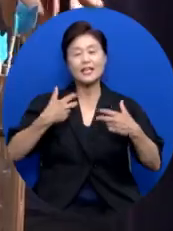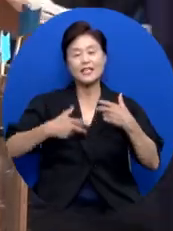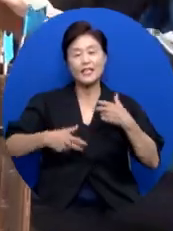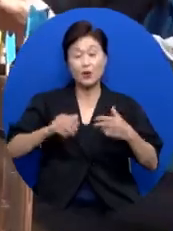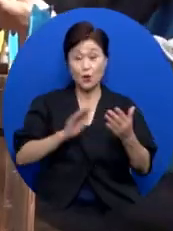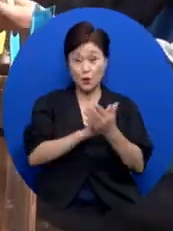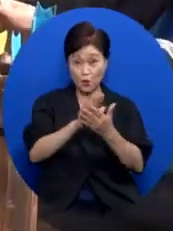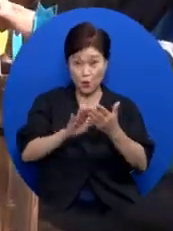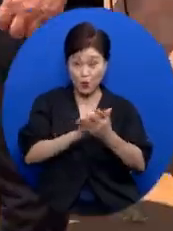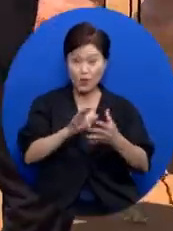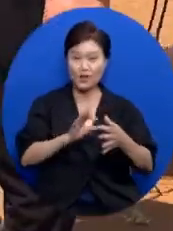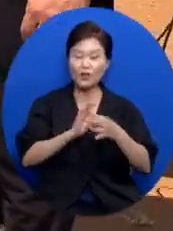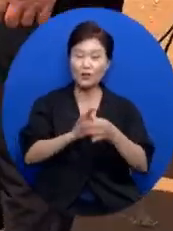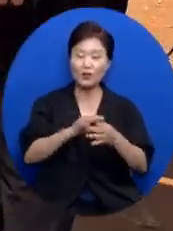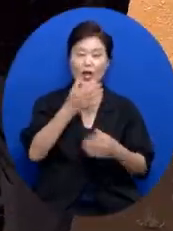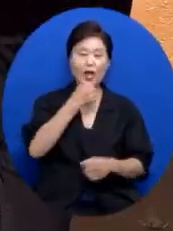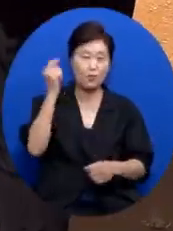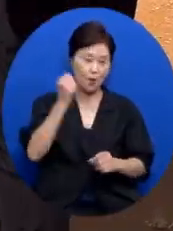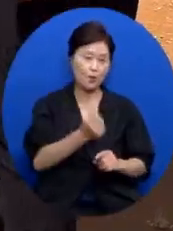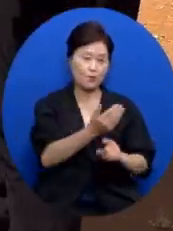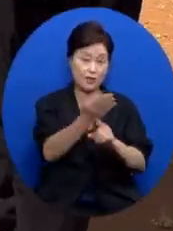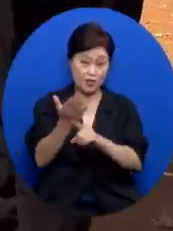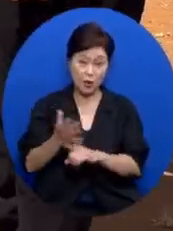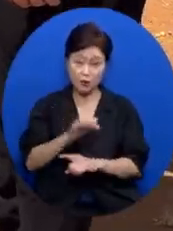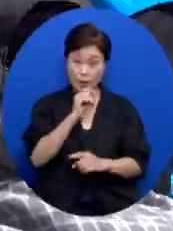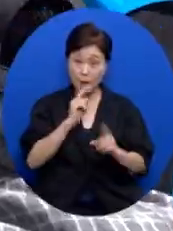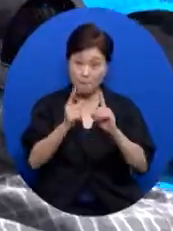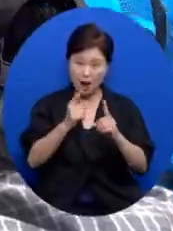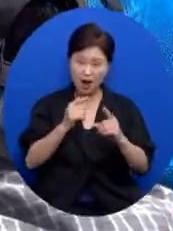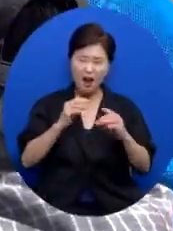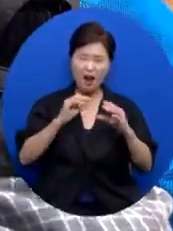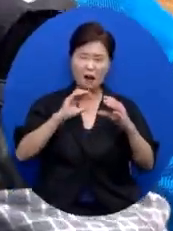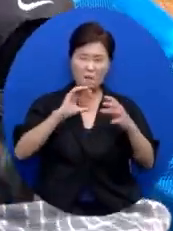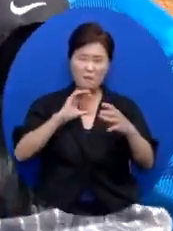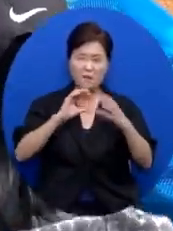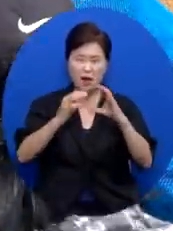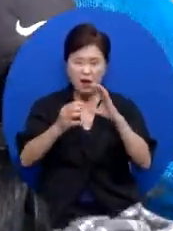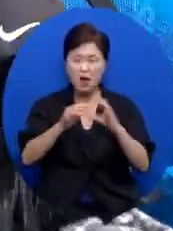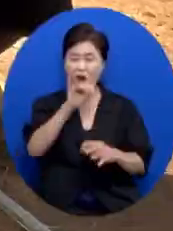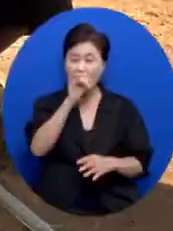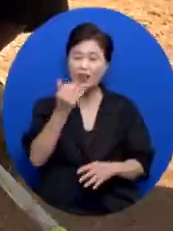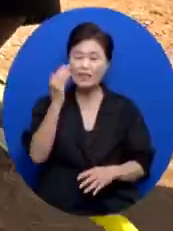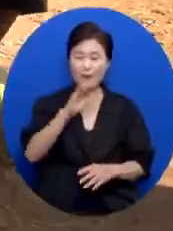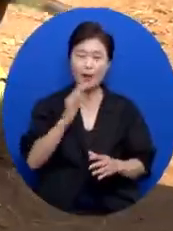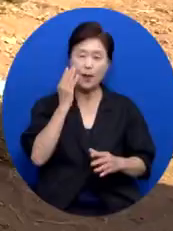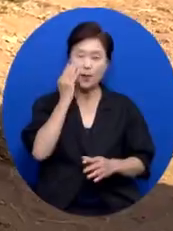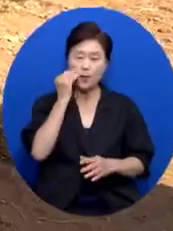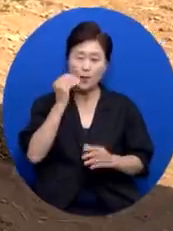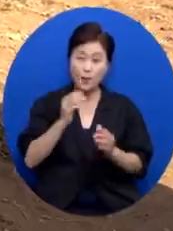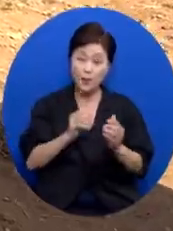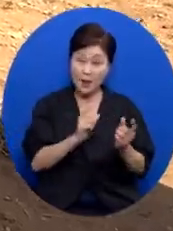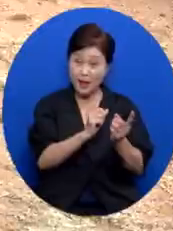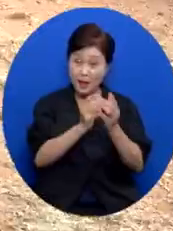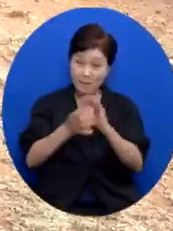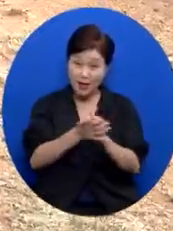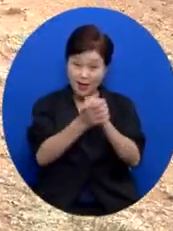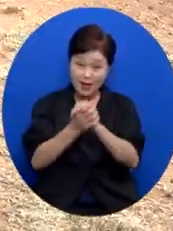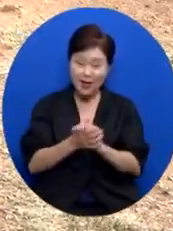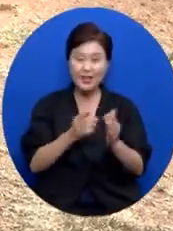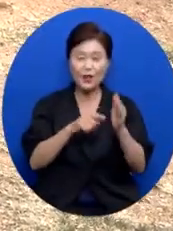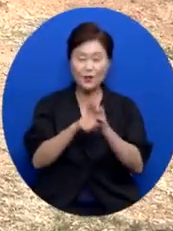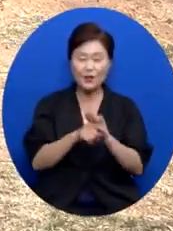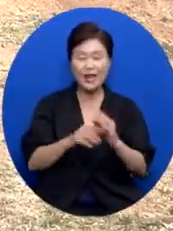전하기 위해서입니다 언어가 통하지 않지만 아이들에게 친숙하게 다가가고자 장난감 사탕 등도